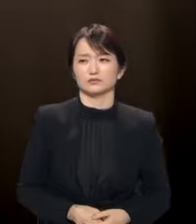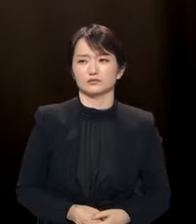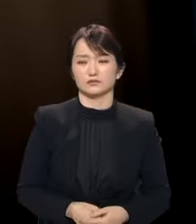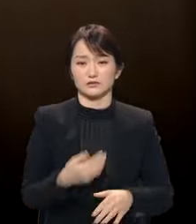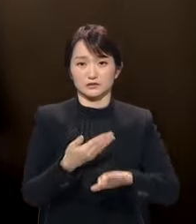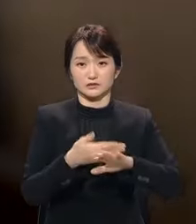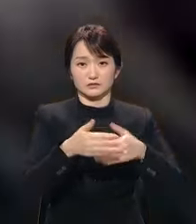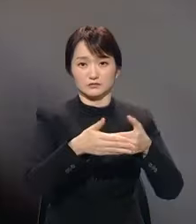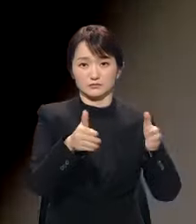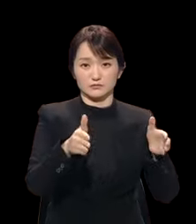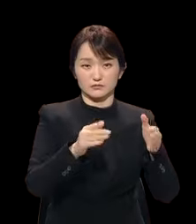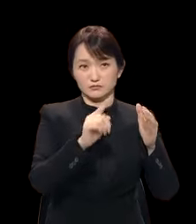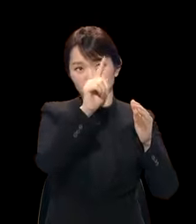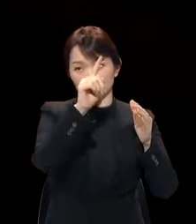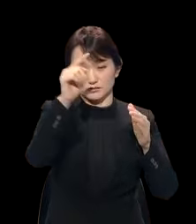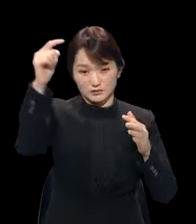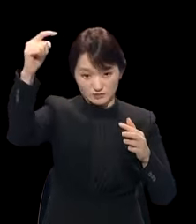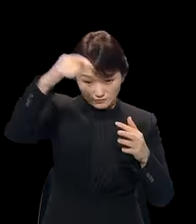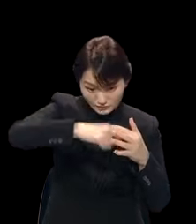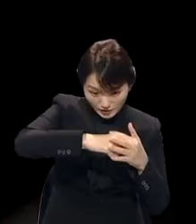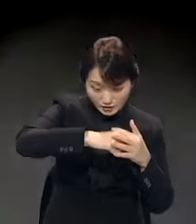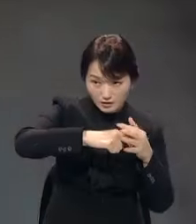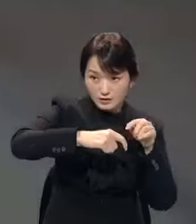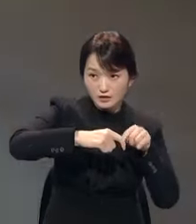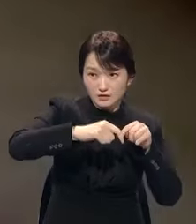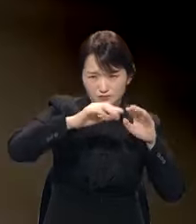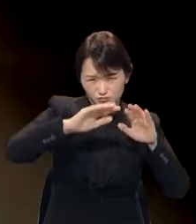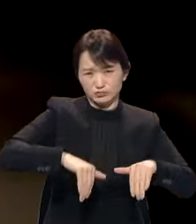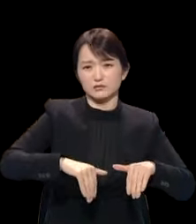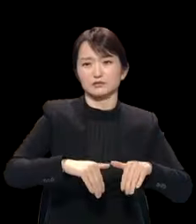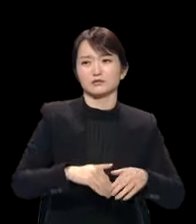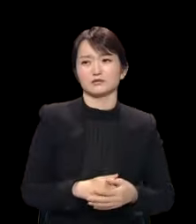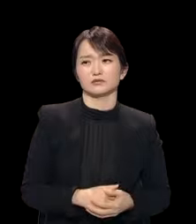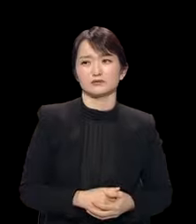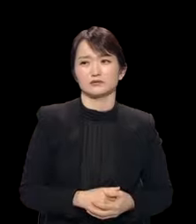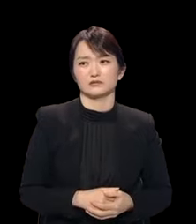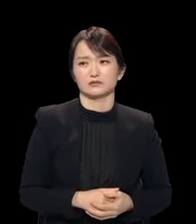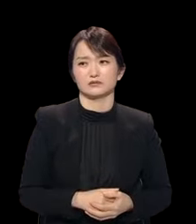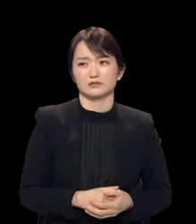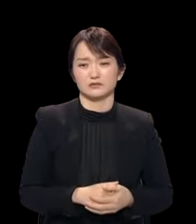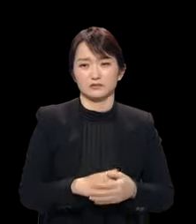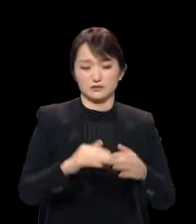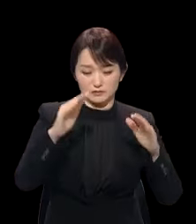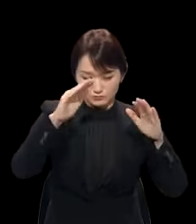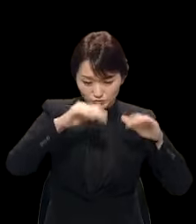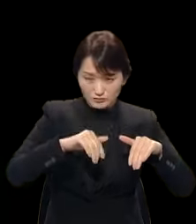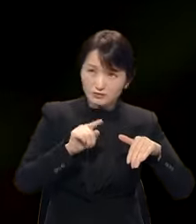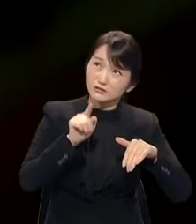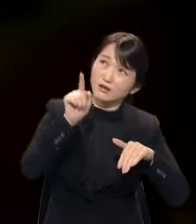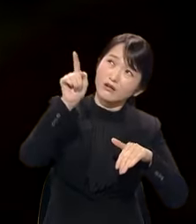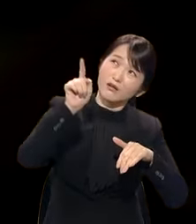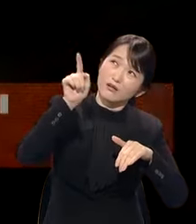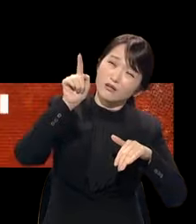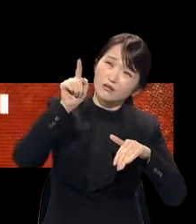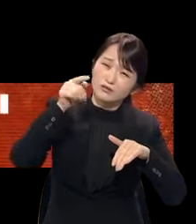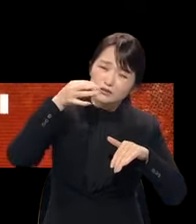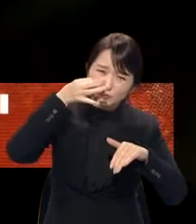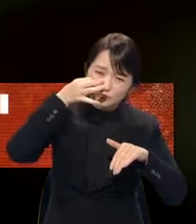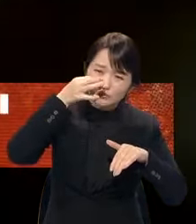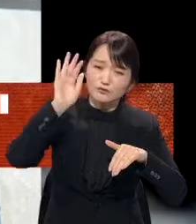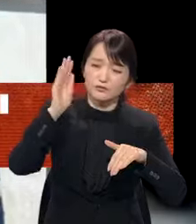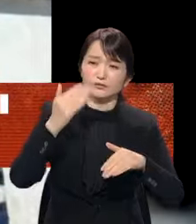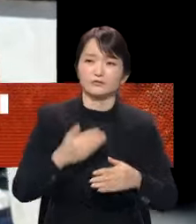방. 천장 뚫고 들어온 나무 탓에 완전히 무너져 내려서 저 하늘, 아유 하늘까지 지금 다 보입니다.